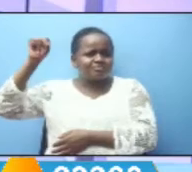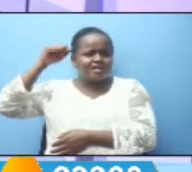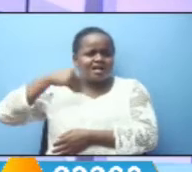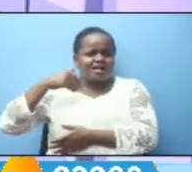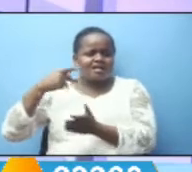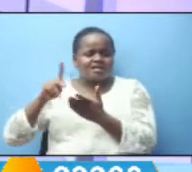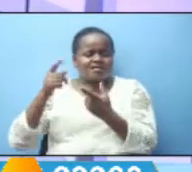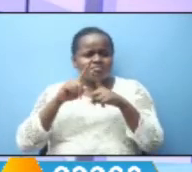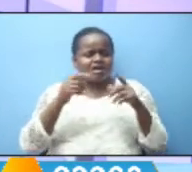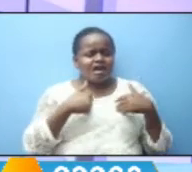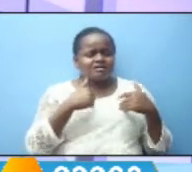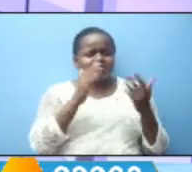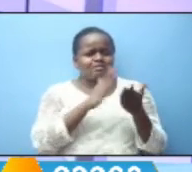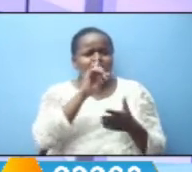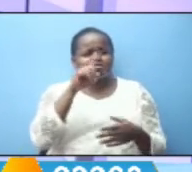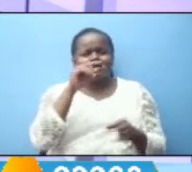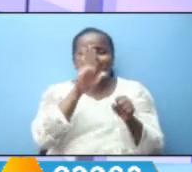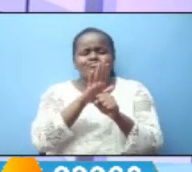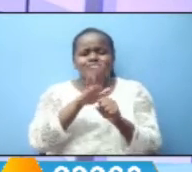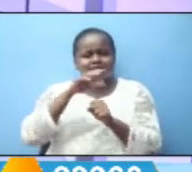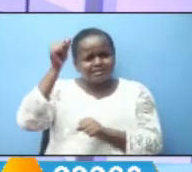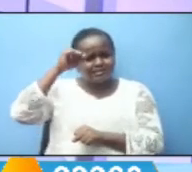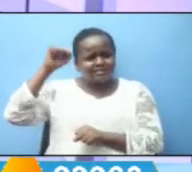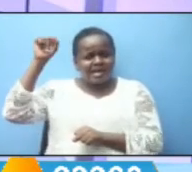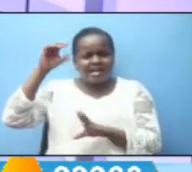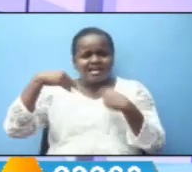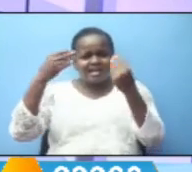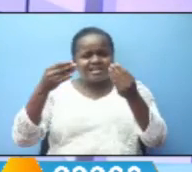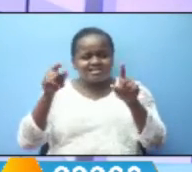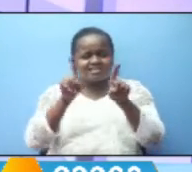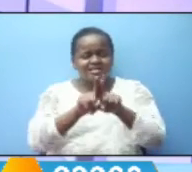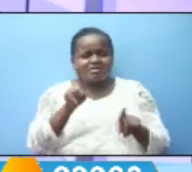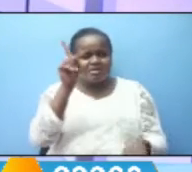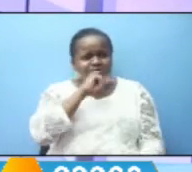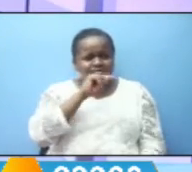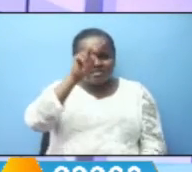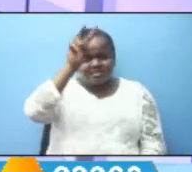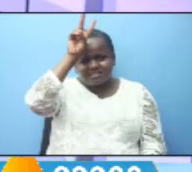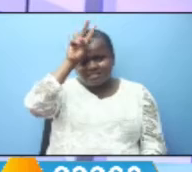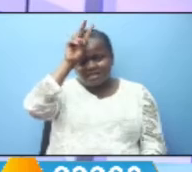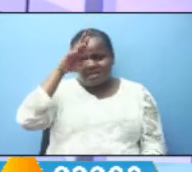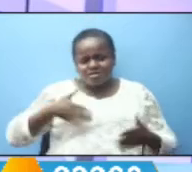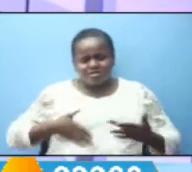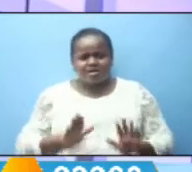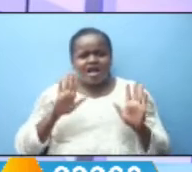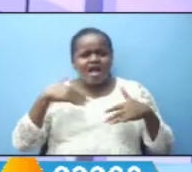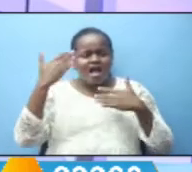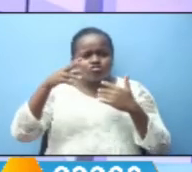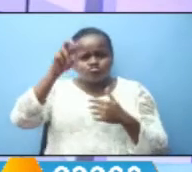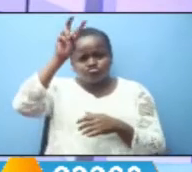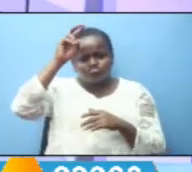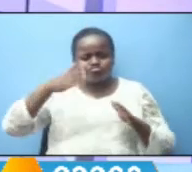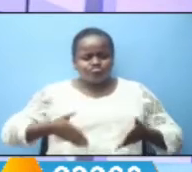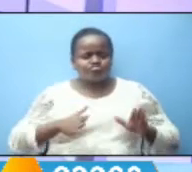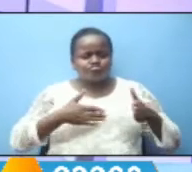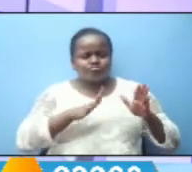mundu wari na ng'ondu nyingi na ikiuga ni egukimuhe kagondu wona ciakirikia gukorwo igiciarana na thutha wa ng'ondu